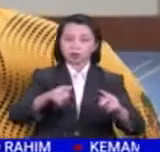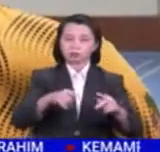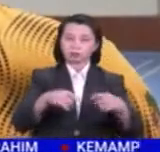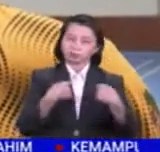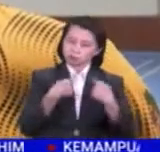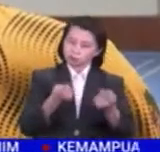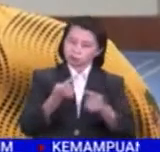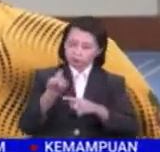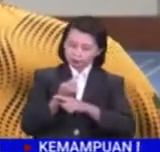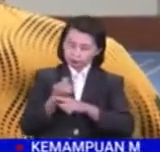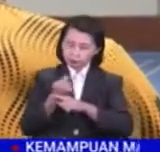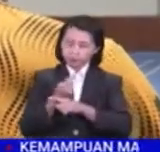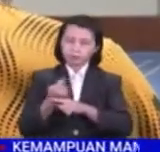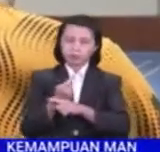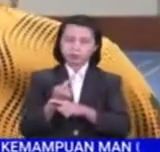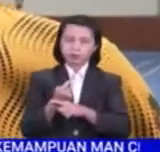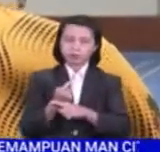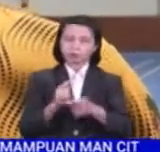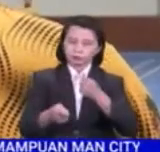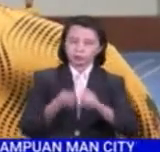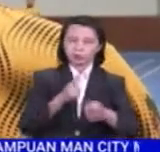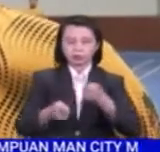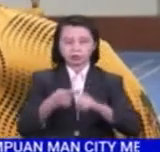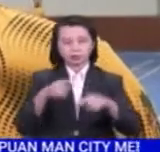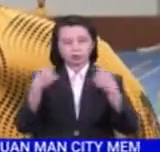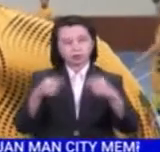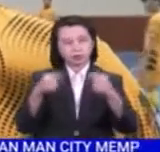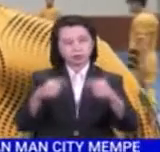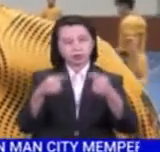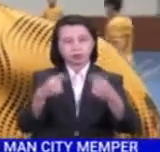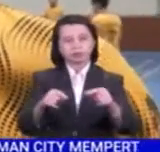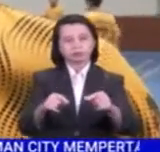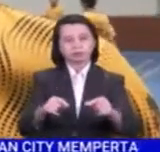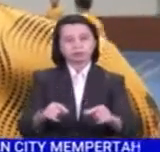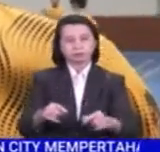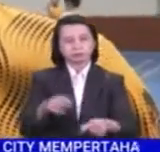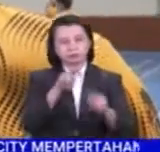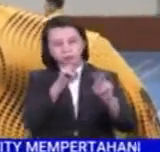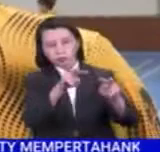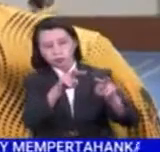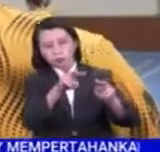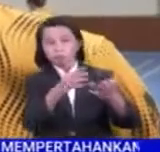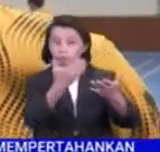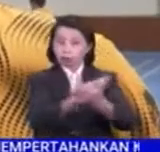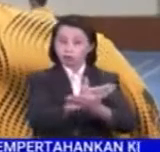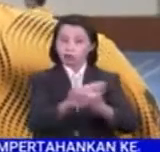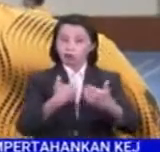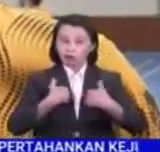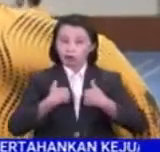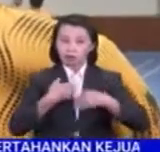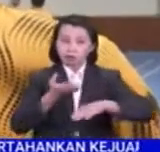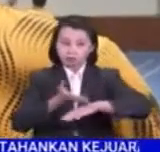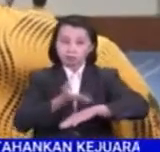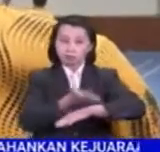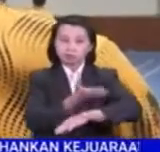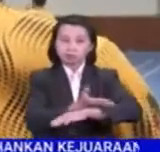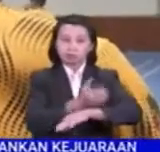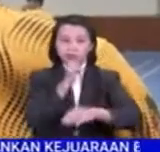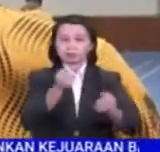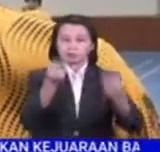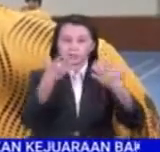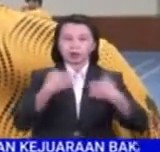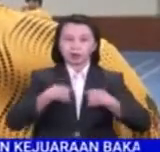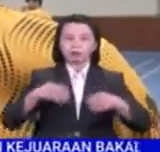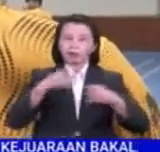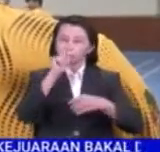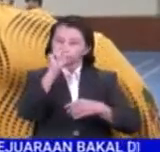daripada training, friendly apa semua, budak-budak yang baru ni adalah peningkatan. Walaupun tak banyak tapi ada